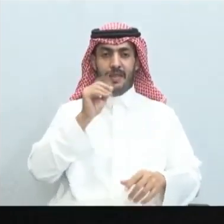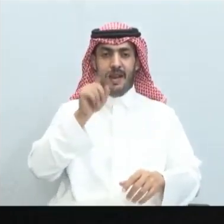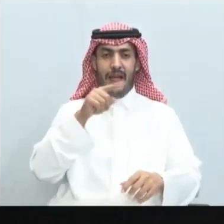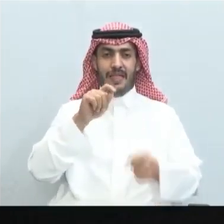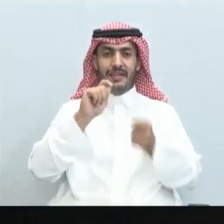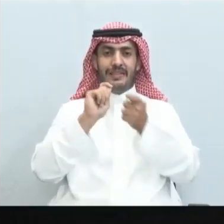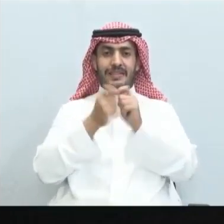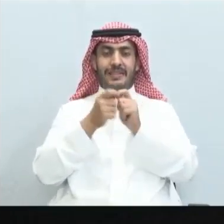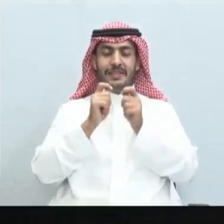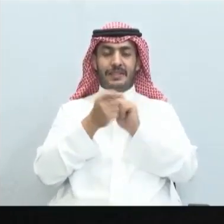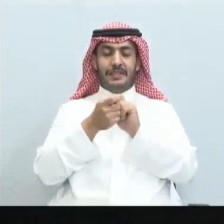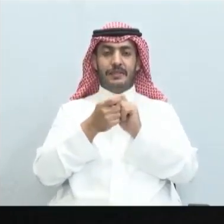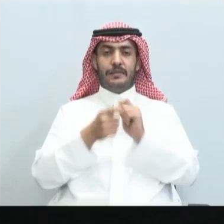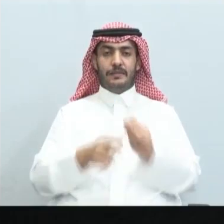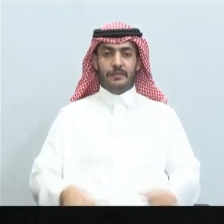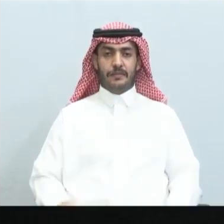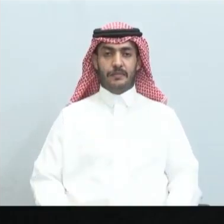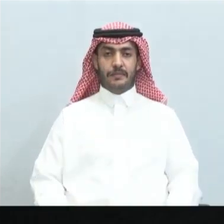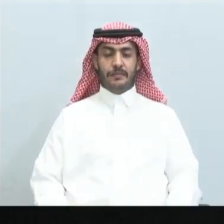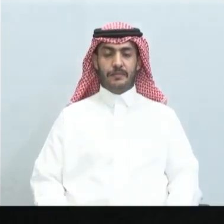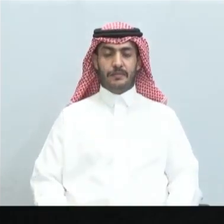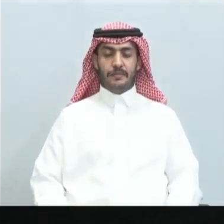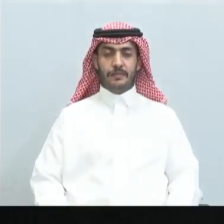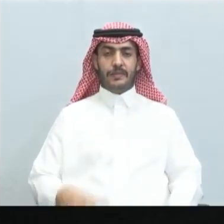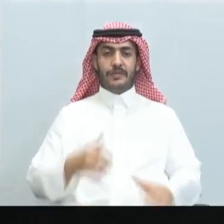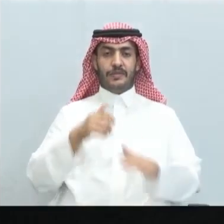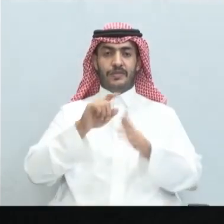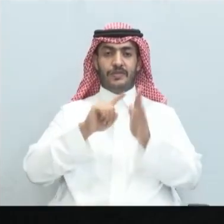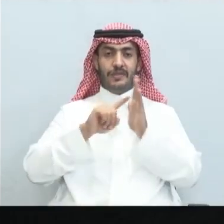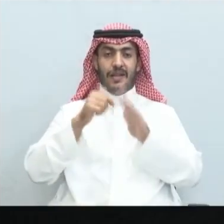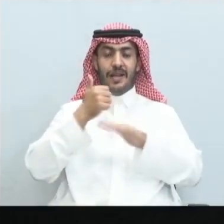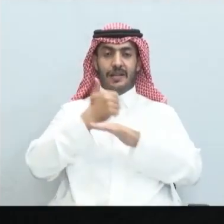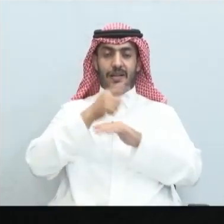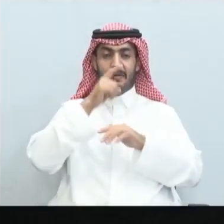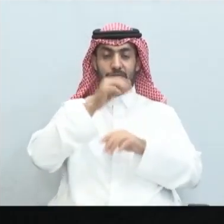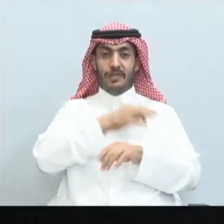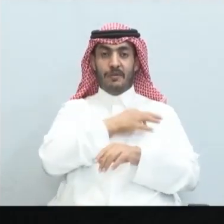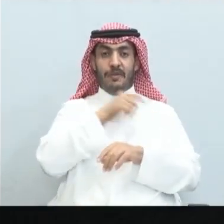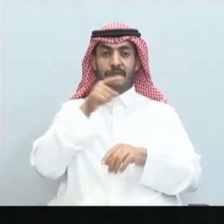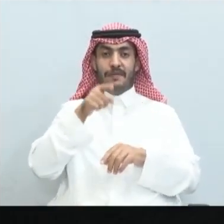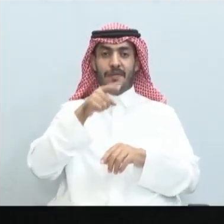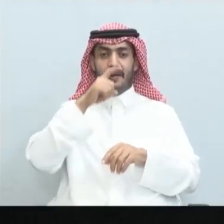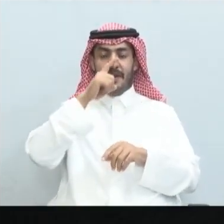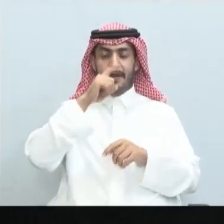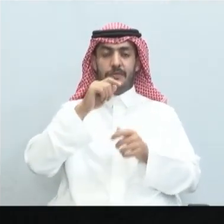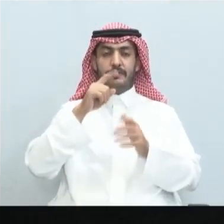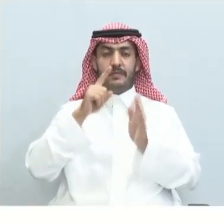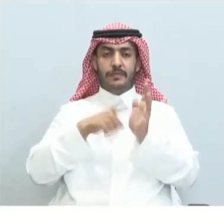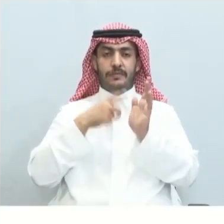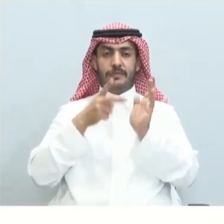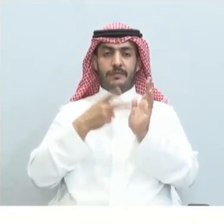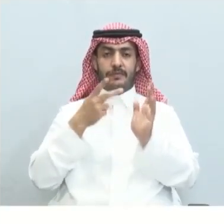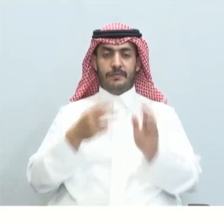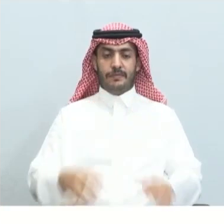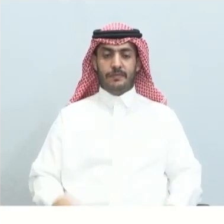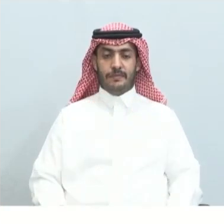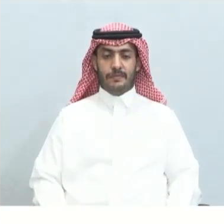الخفايا التي لم نتوصل لها فشرط اساسي اثناء التجربه ان يكون لدينا تكرار